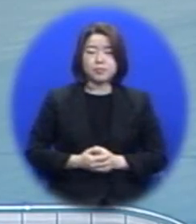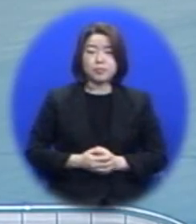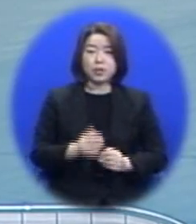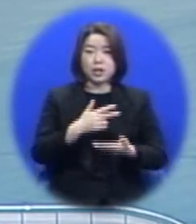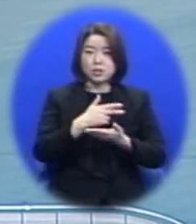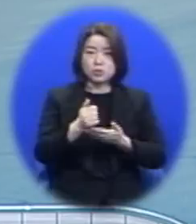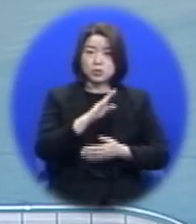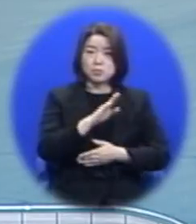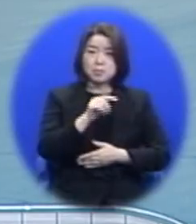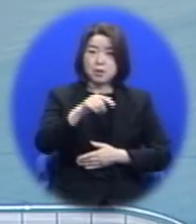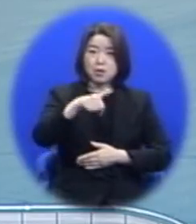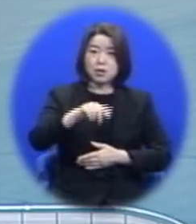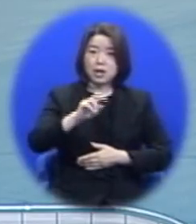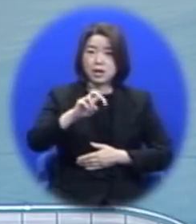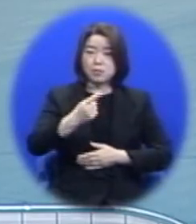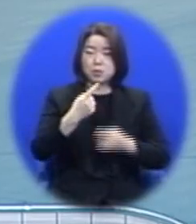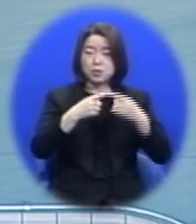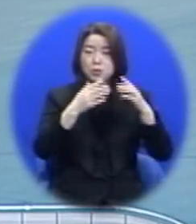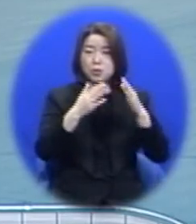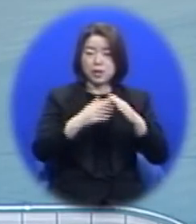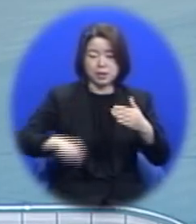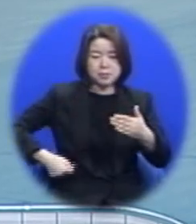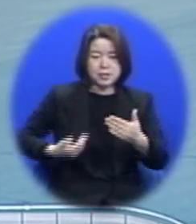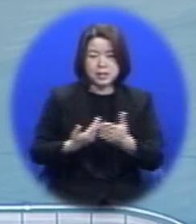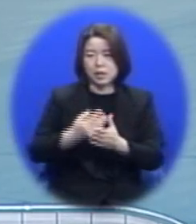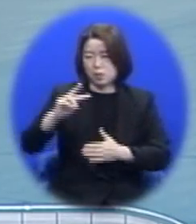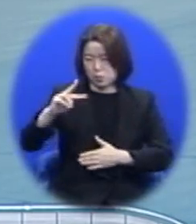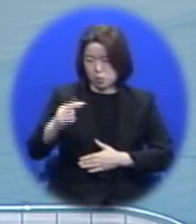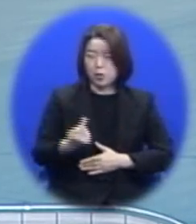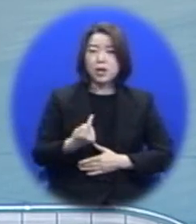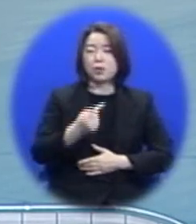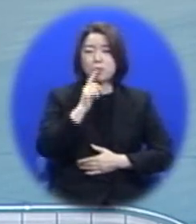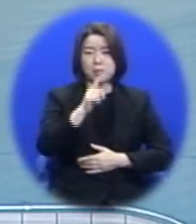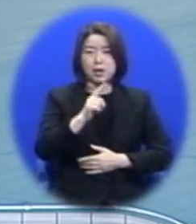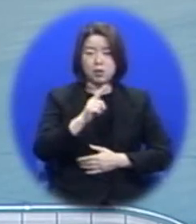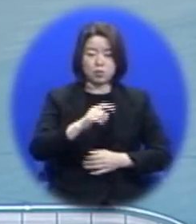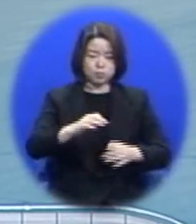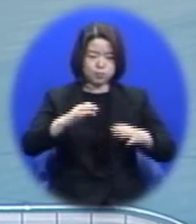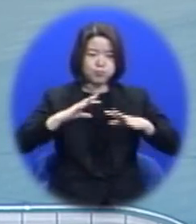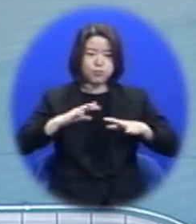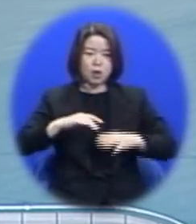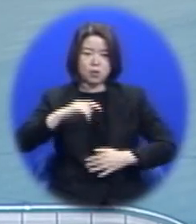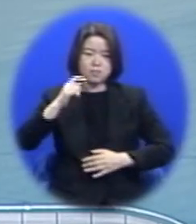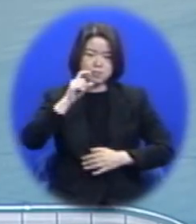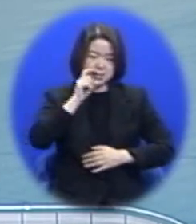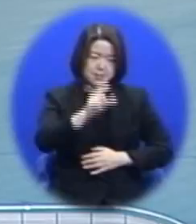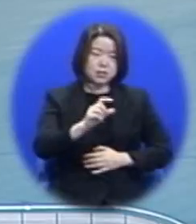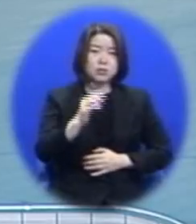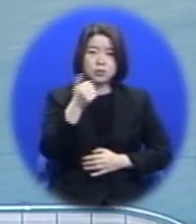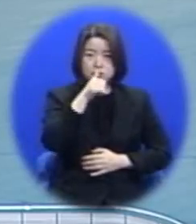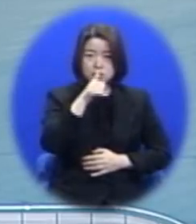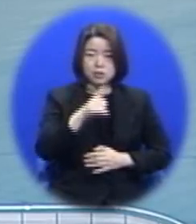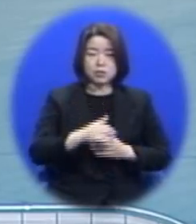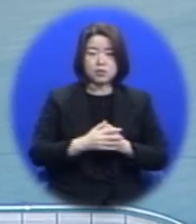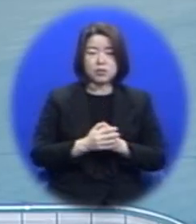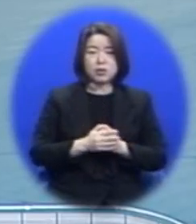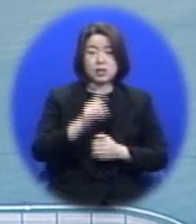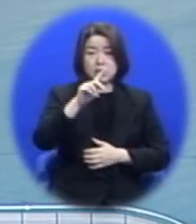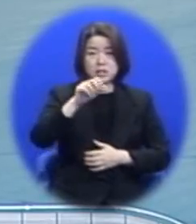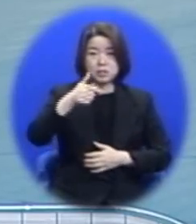주님은 버가모 교회에게 회개하고 돌이켜야 한다고 하시면서 아주 무서운 경고를 하십니다. 16절에